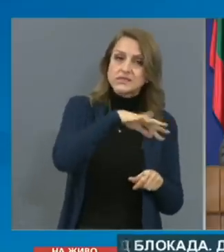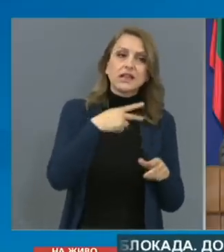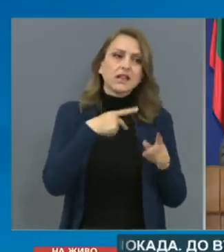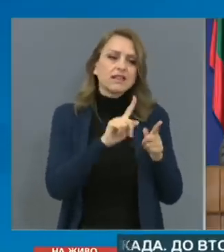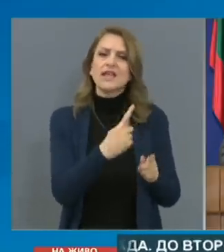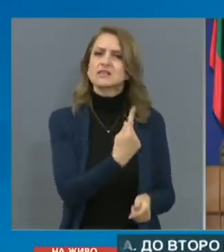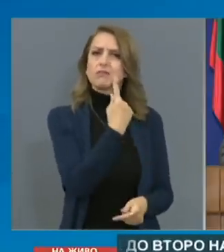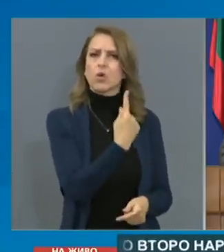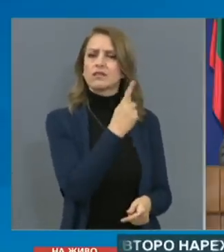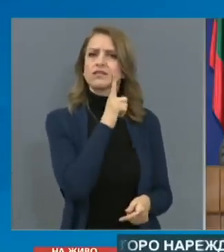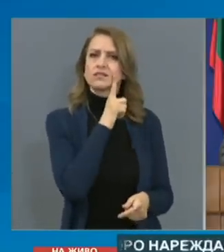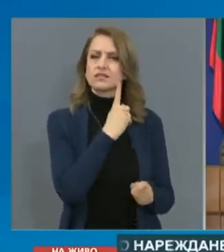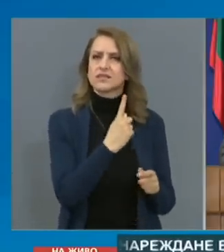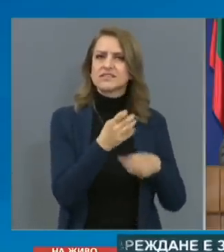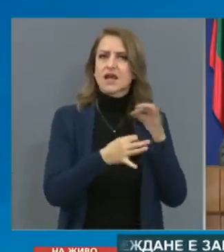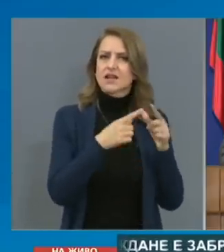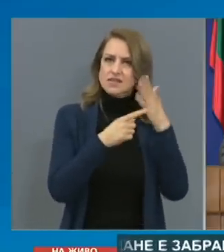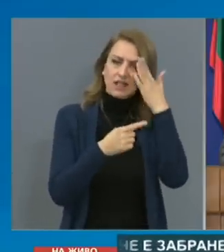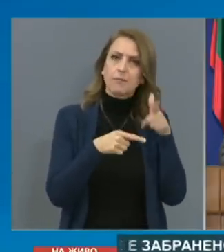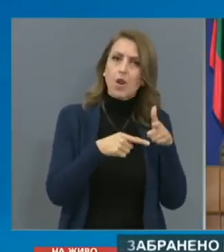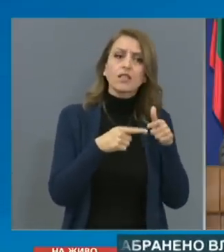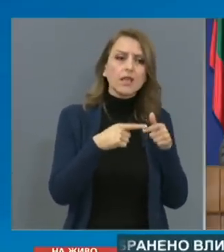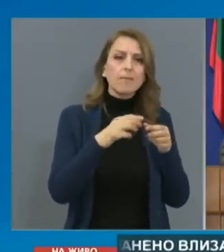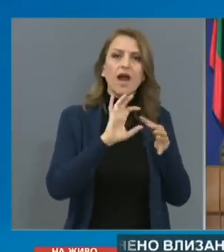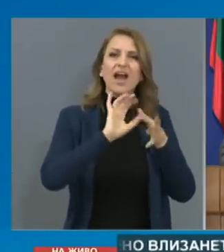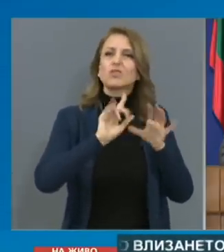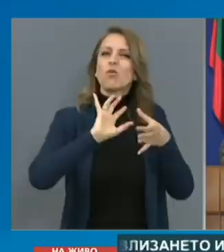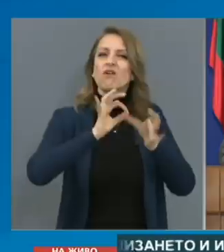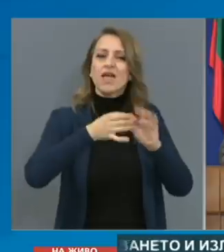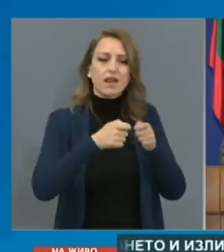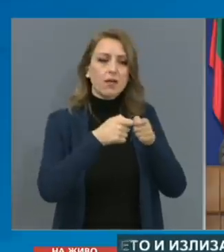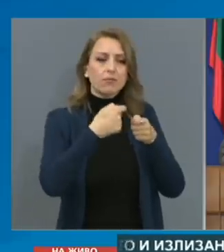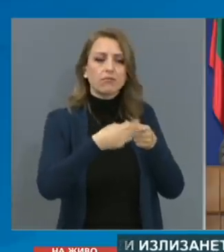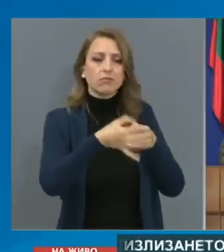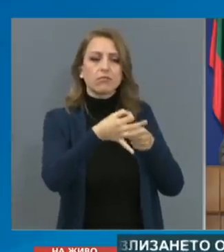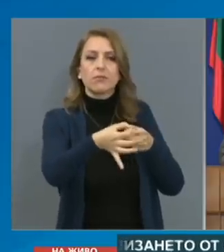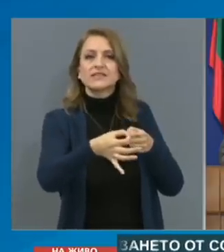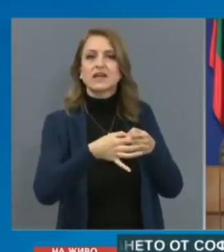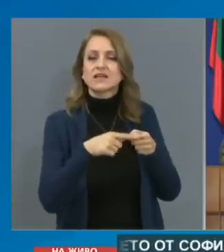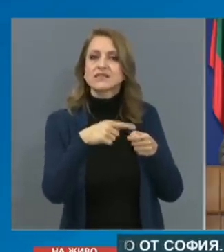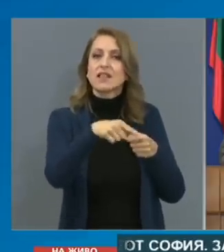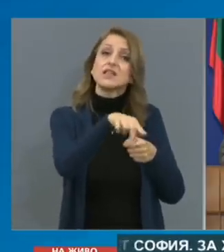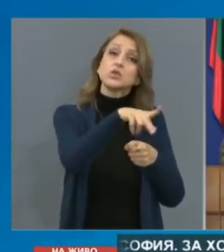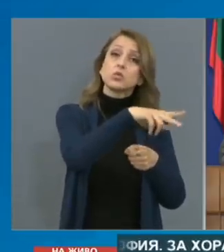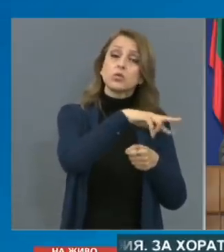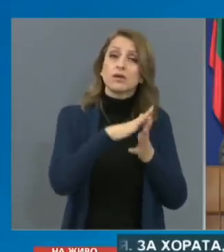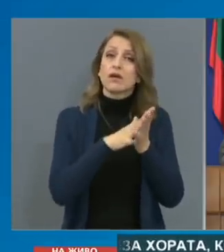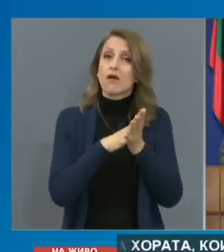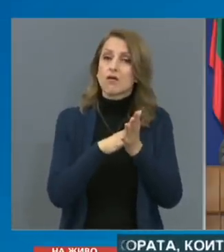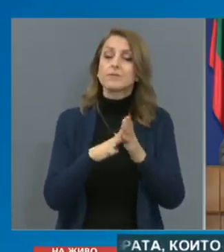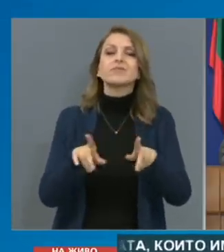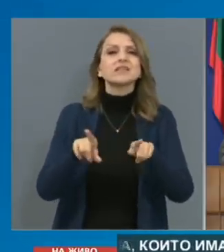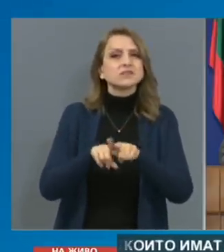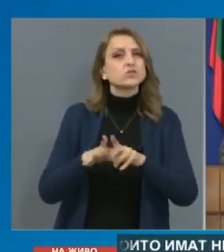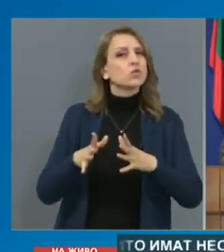заразен, а много ясно проследима верига с заразени други лица. Както и в отделни големи